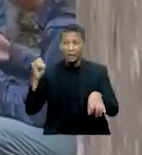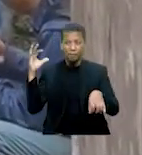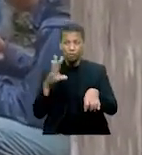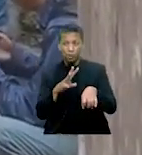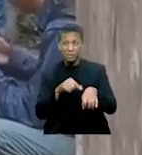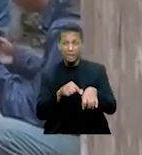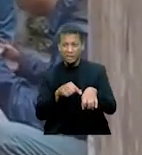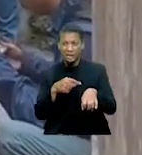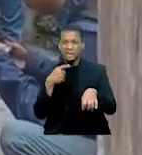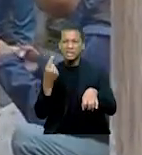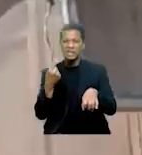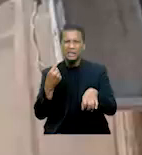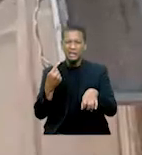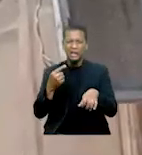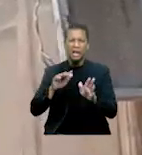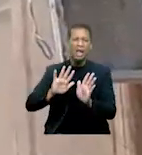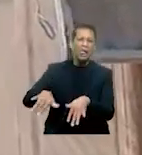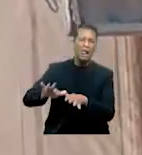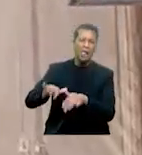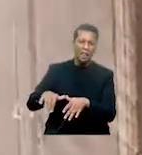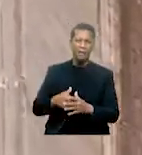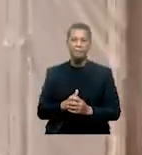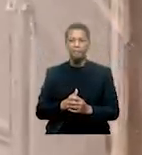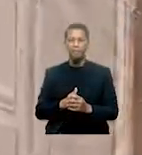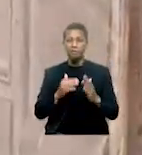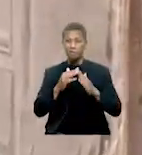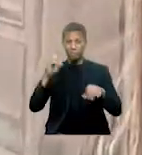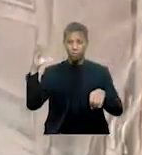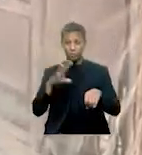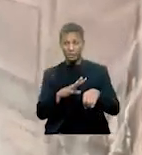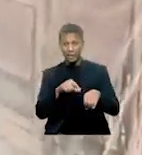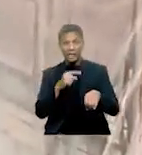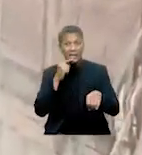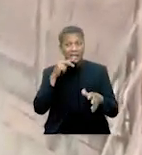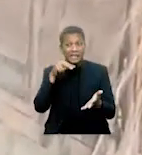Kementerian Agama Kota Semarang memastikan Pondok Hidayatul Hikmah tidak memiliki izin